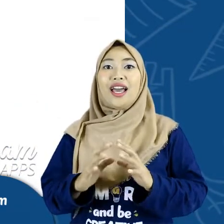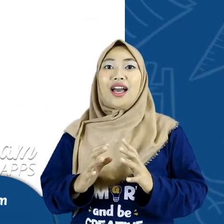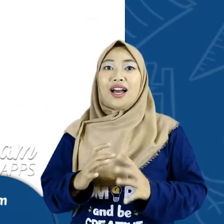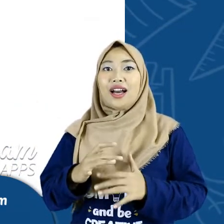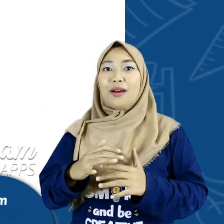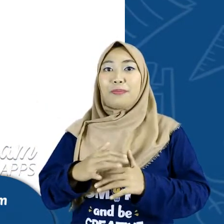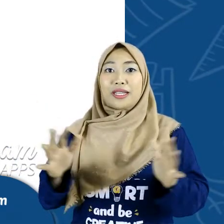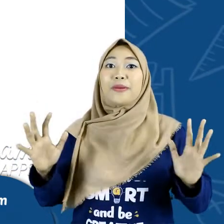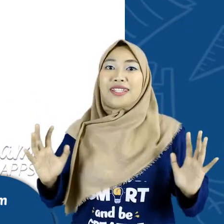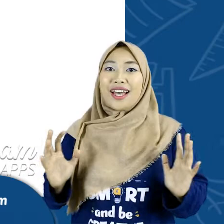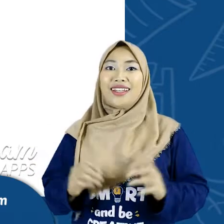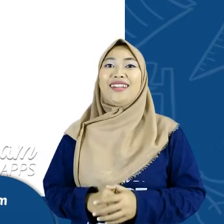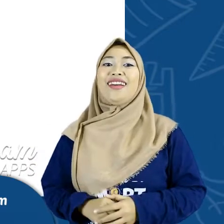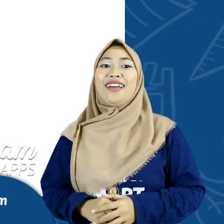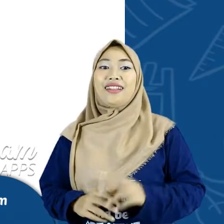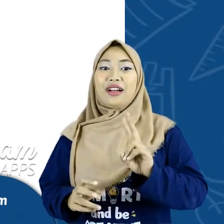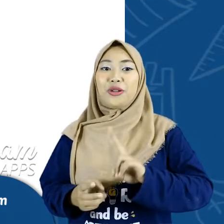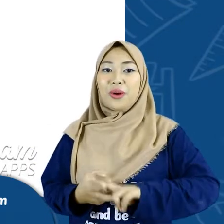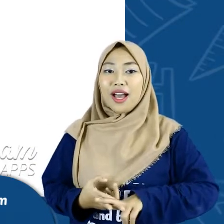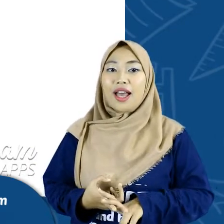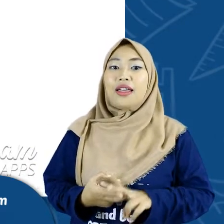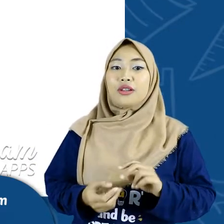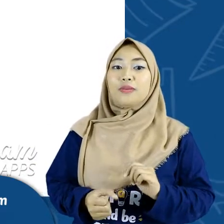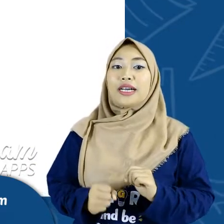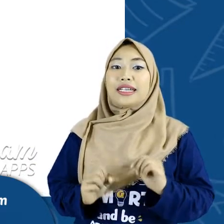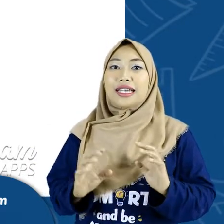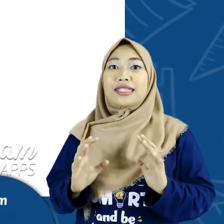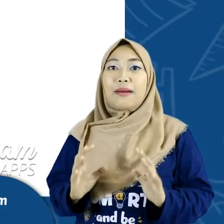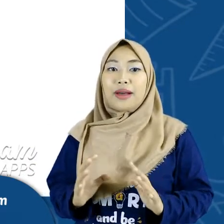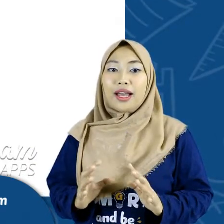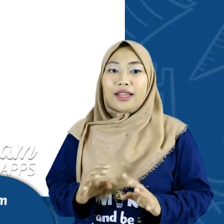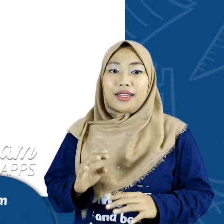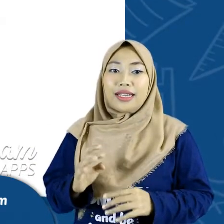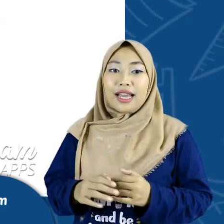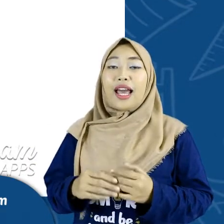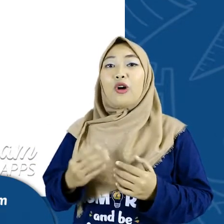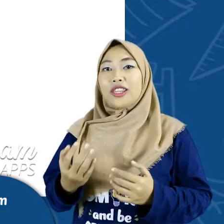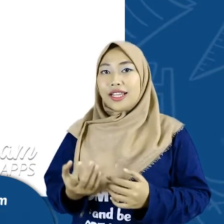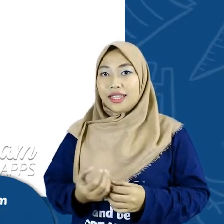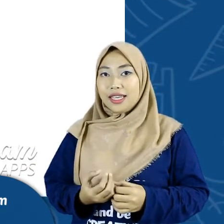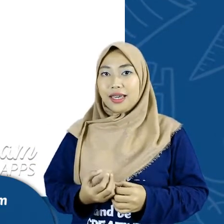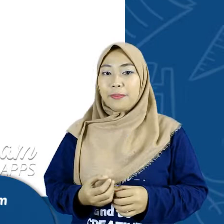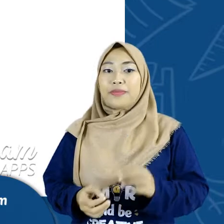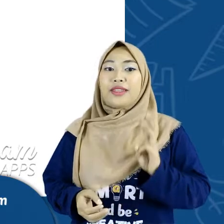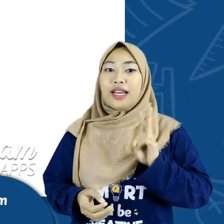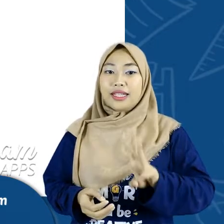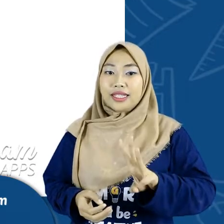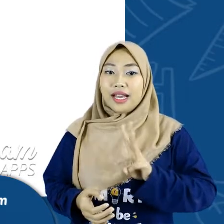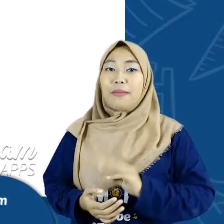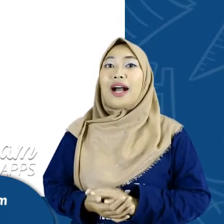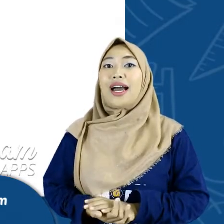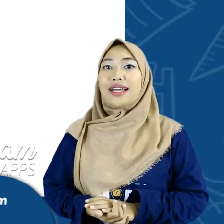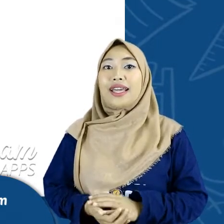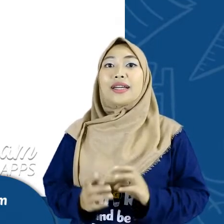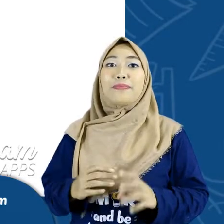akan pecah-pecahnya. Yang kedua, terus bekerja sama dengan anggota tim. Yang